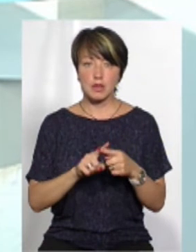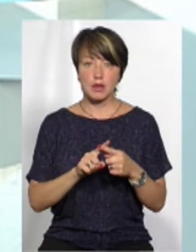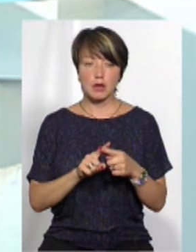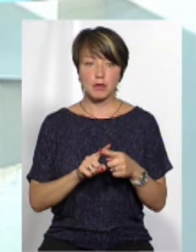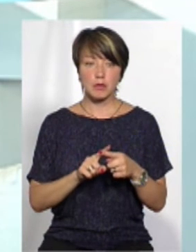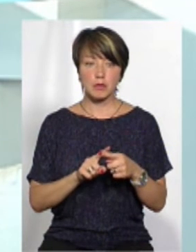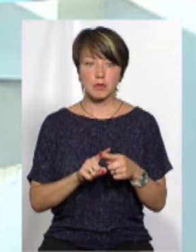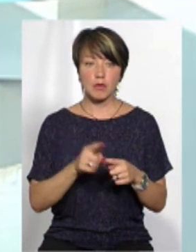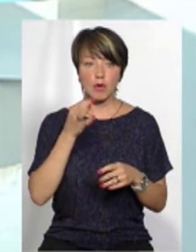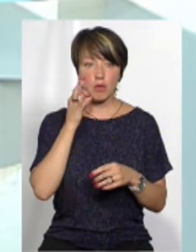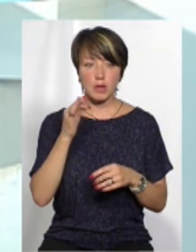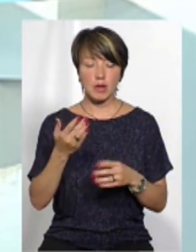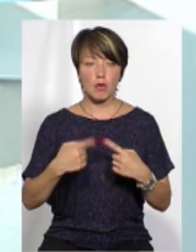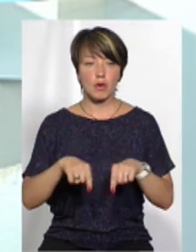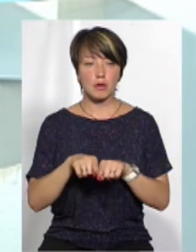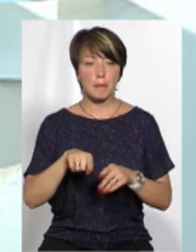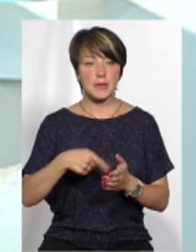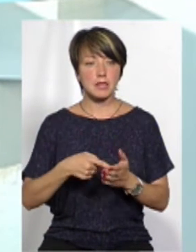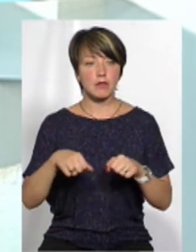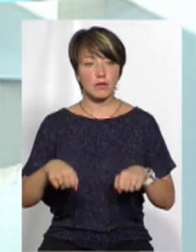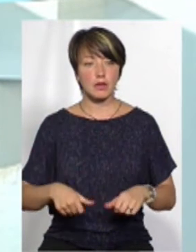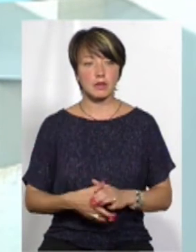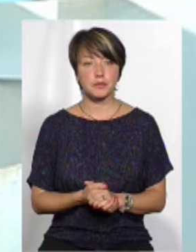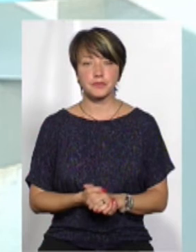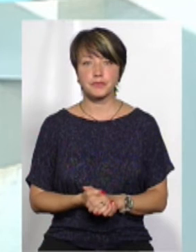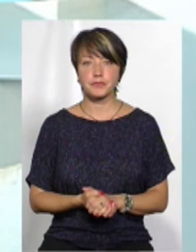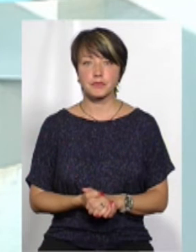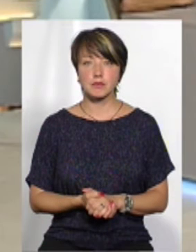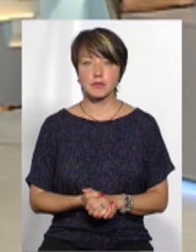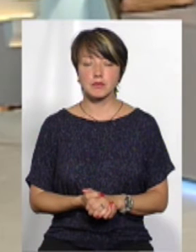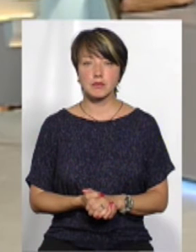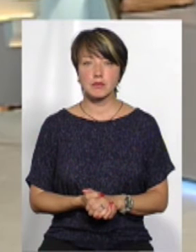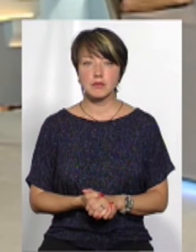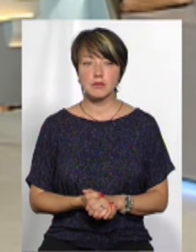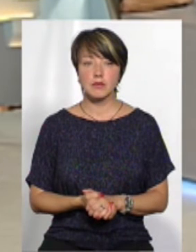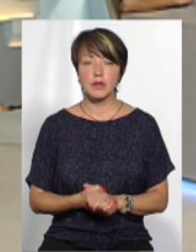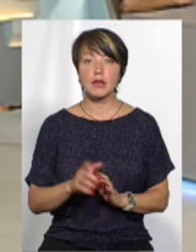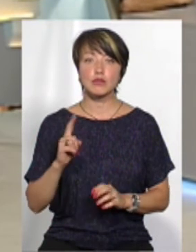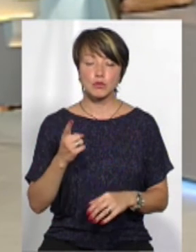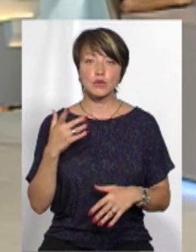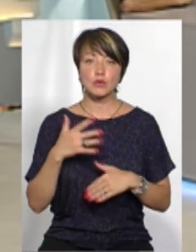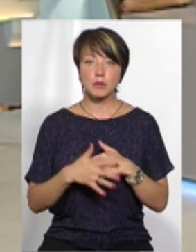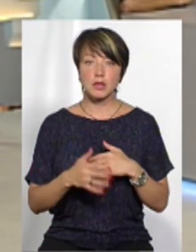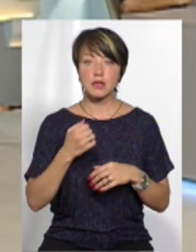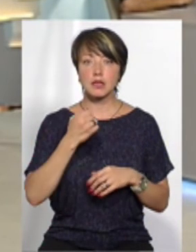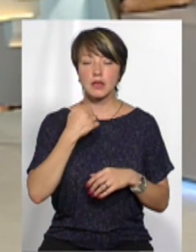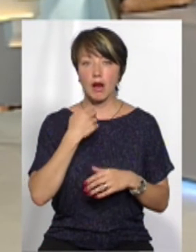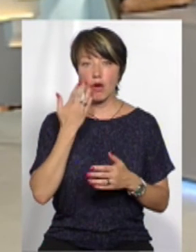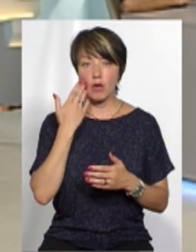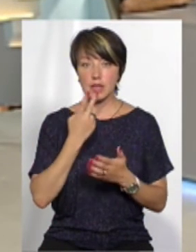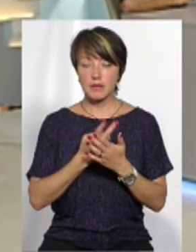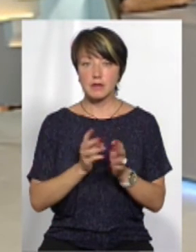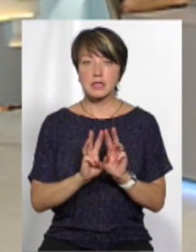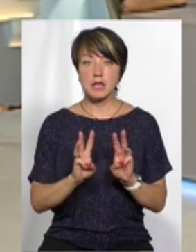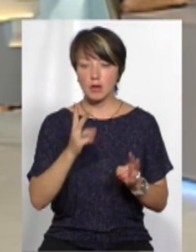в компетенції органів міської влади. А ось чому мені тепер стало зрозуміло. Я коли дивився